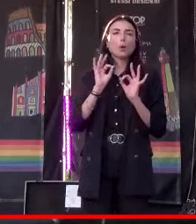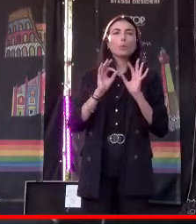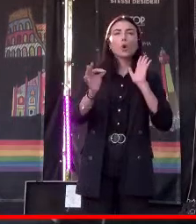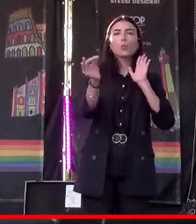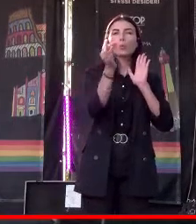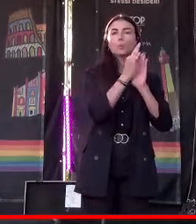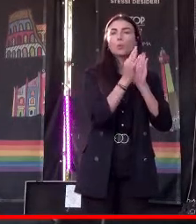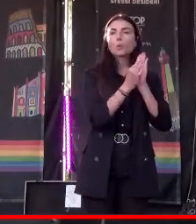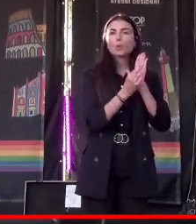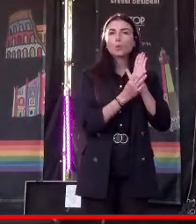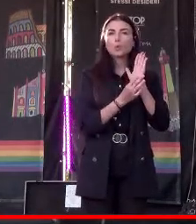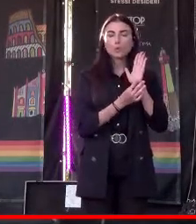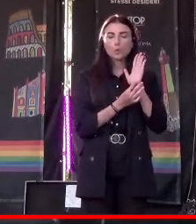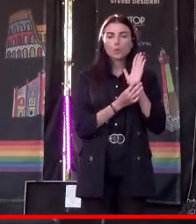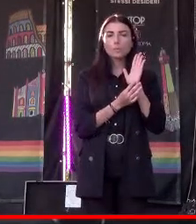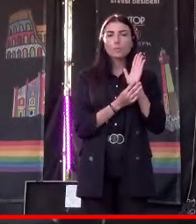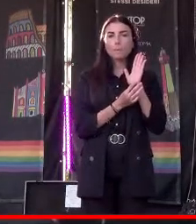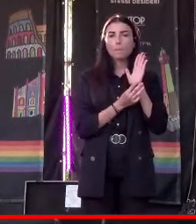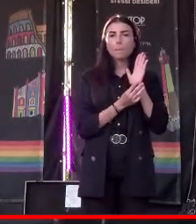sono